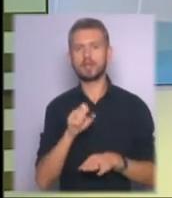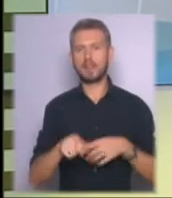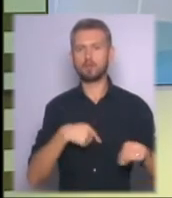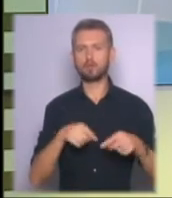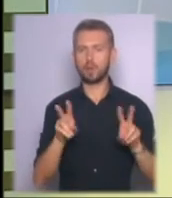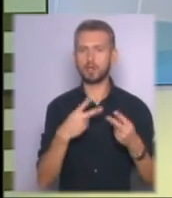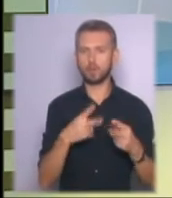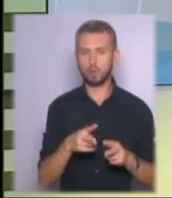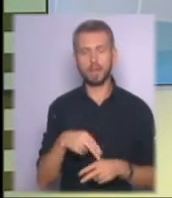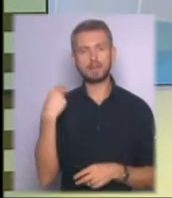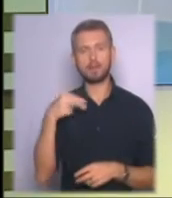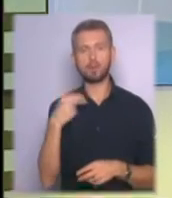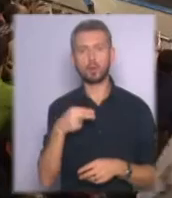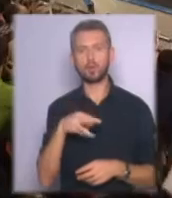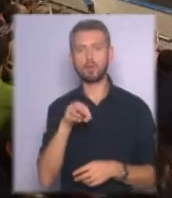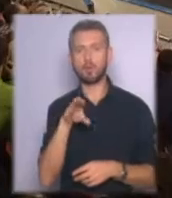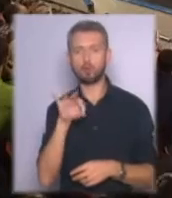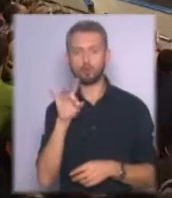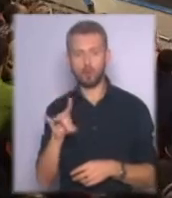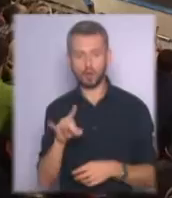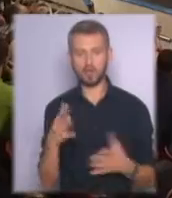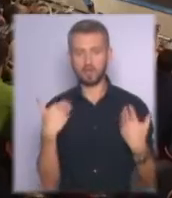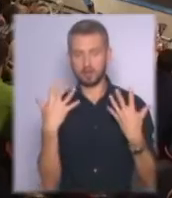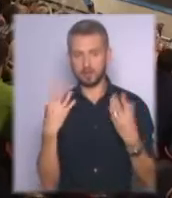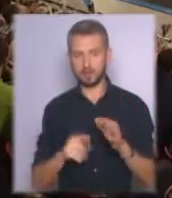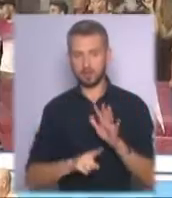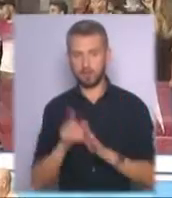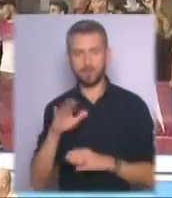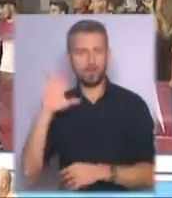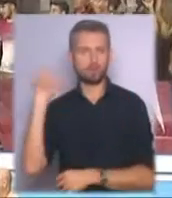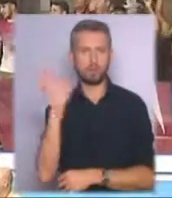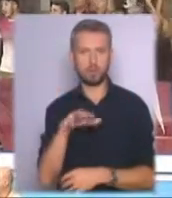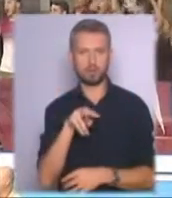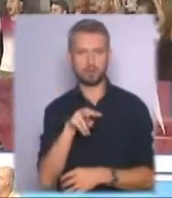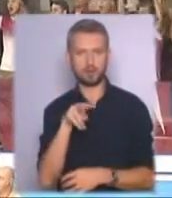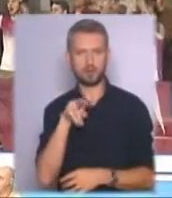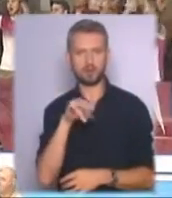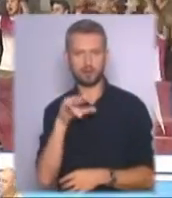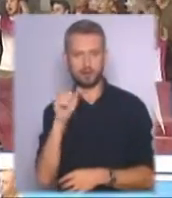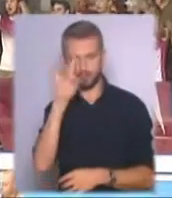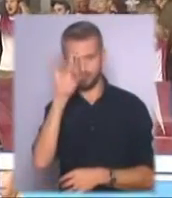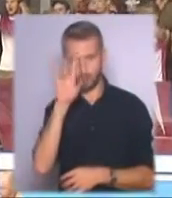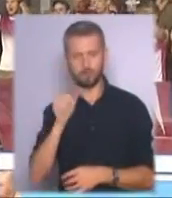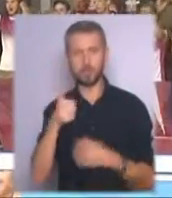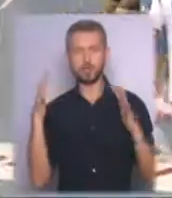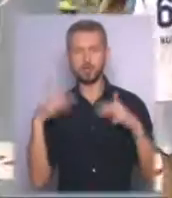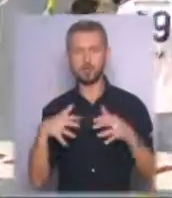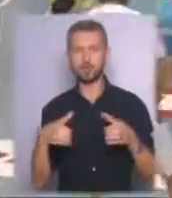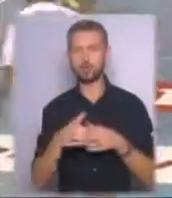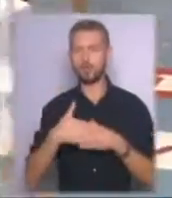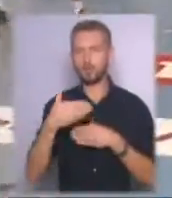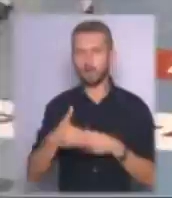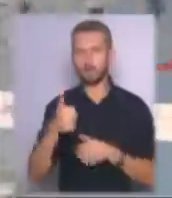клуби. Запорізький «Мотор» вихідними стартував у гандбольній лізі чемпіонів. У першому матчі групового етапу у